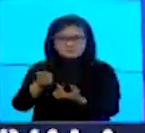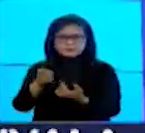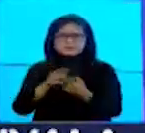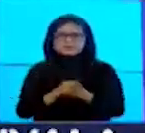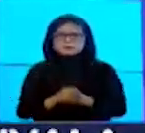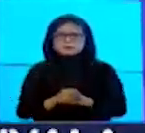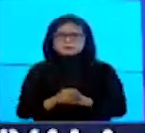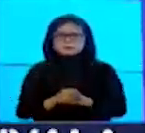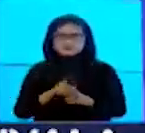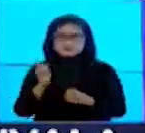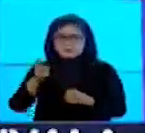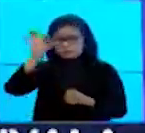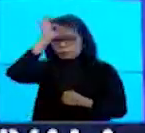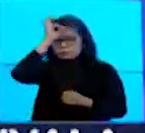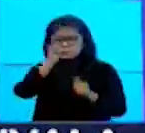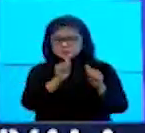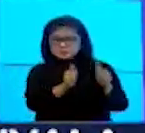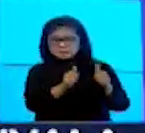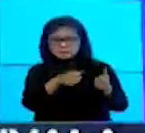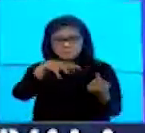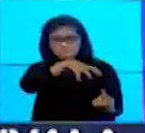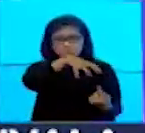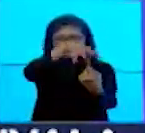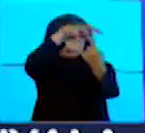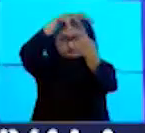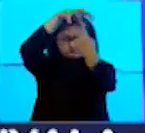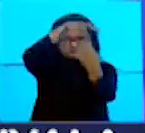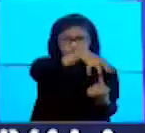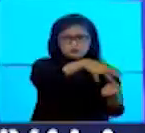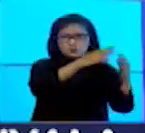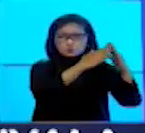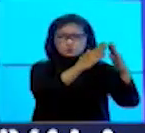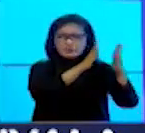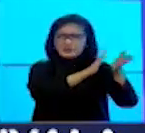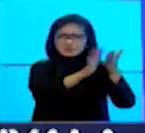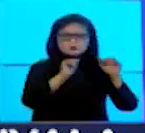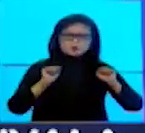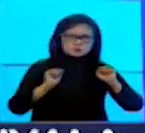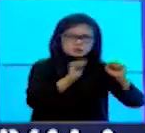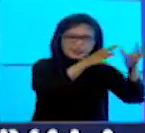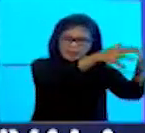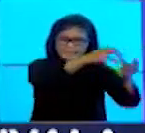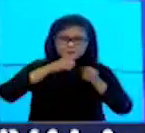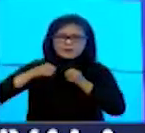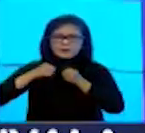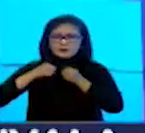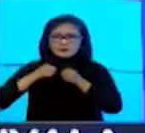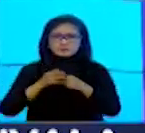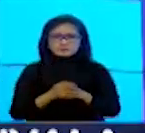Berkat kesigapan polisi, balon udara yang nyaris menimpa atap sebuah rumah di Kelurahan Paju, Ponorogo, Jawa Timur berhasil